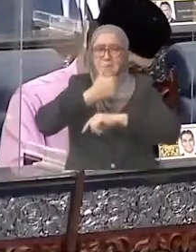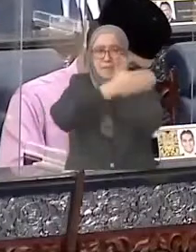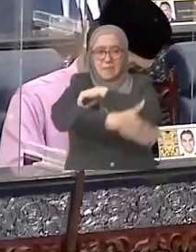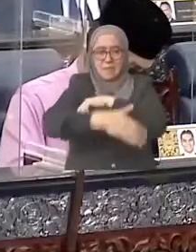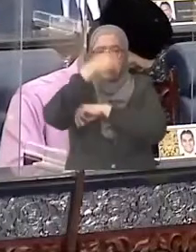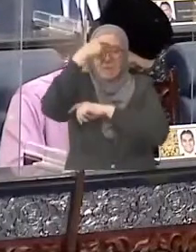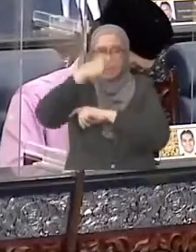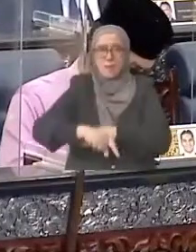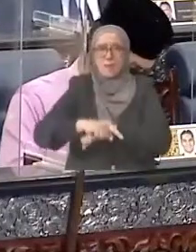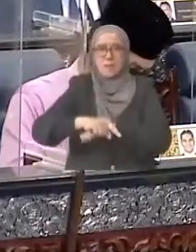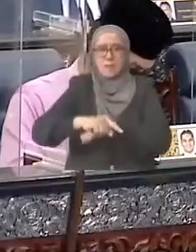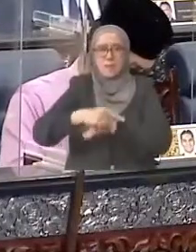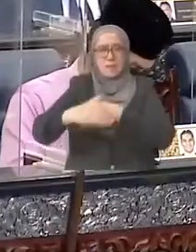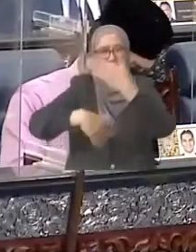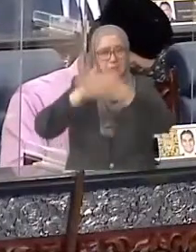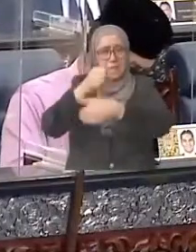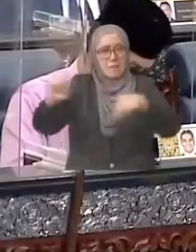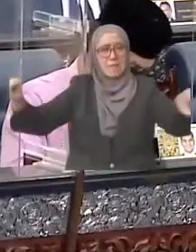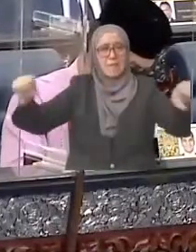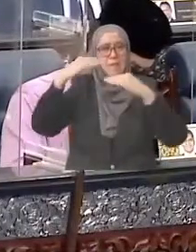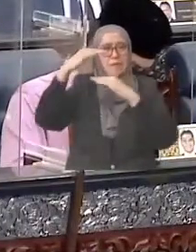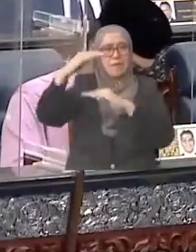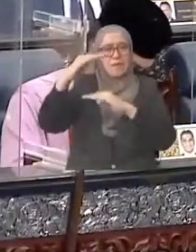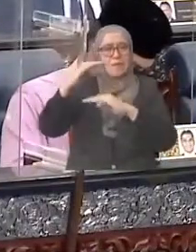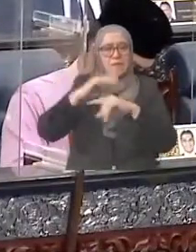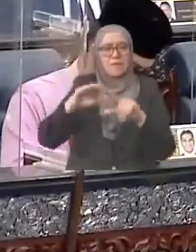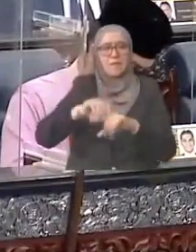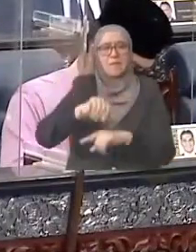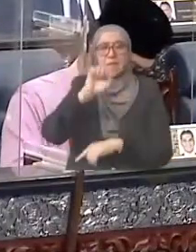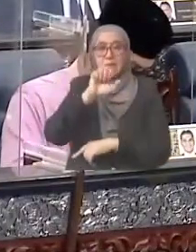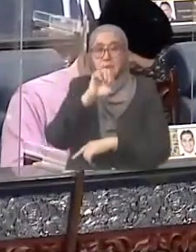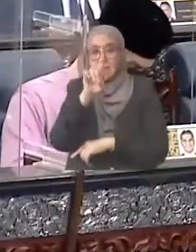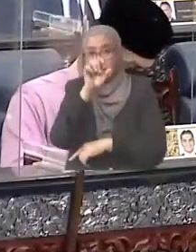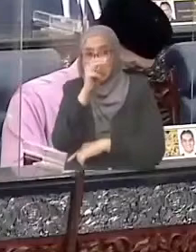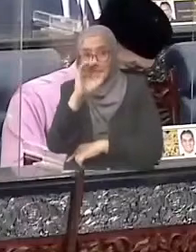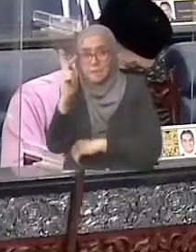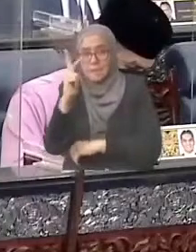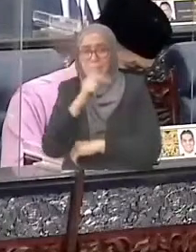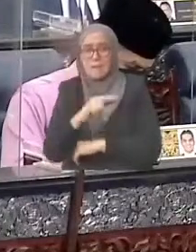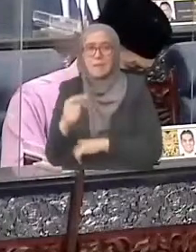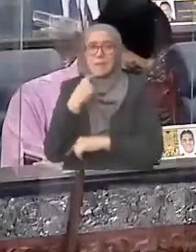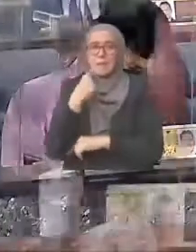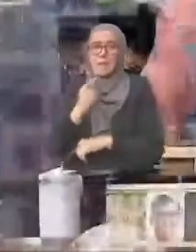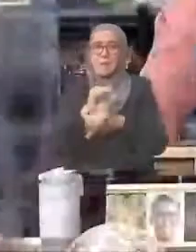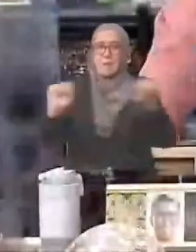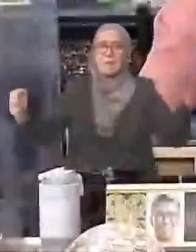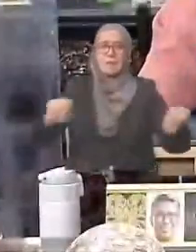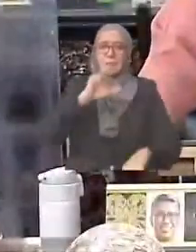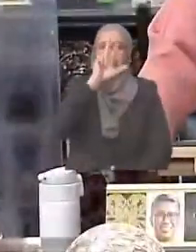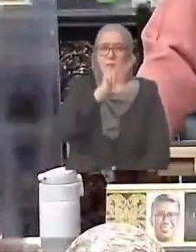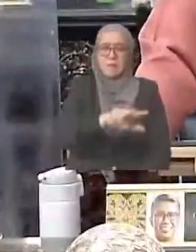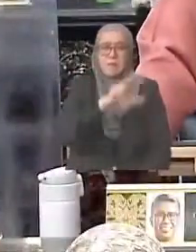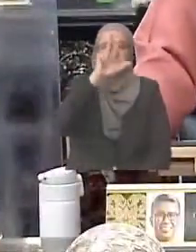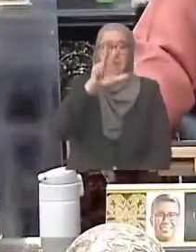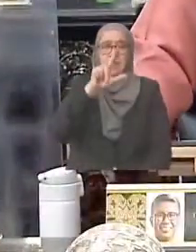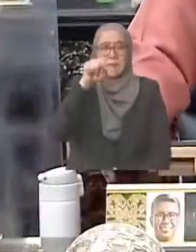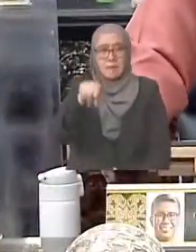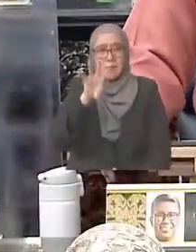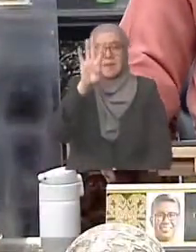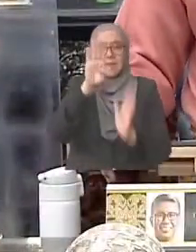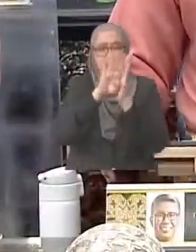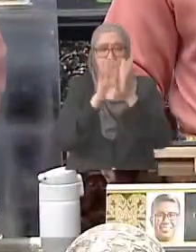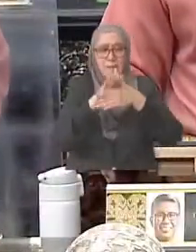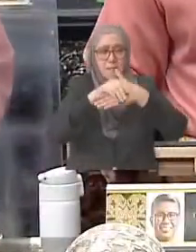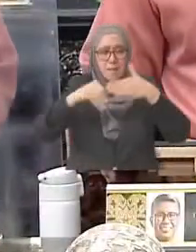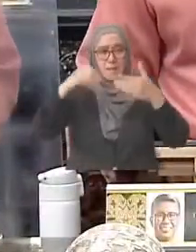bajak 2022 menyediakan 32 perubahan empat bidang Ringgit kepada Kementerian